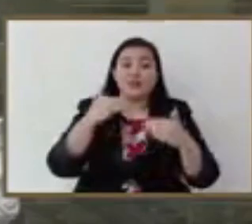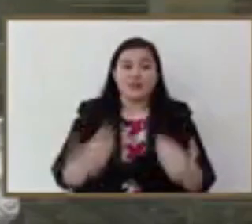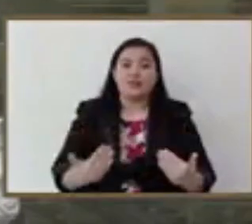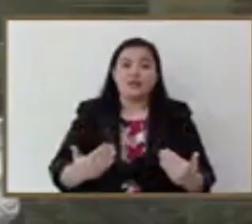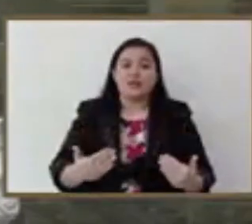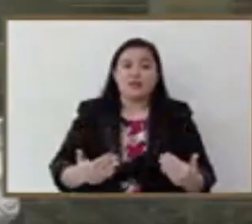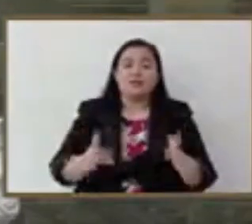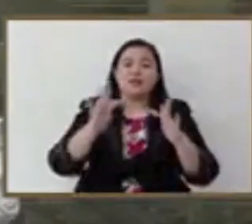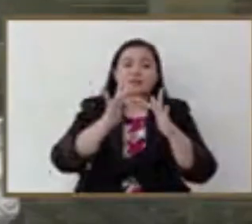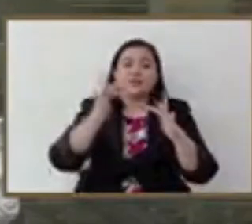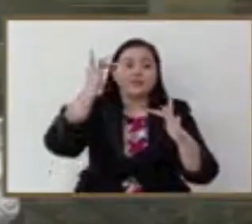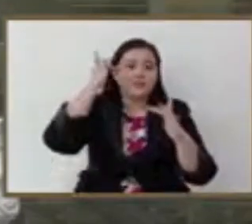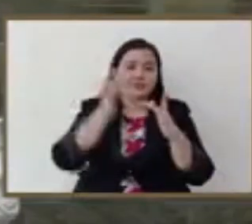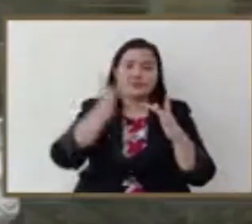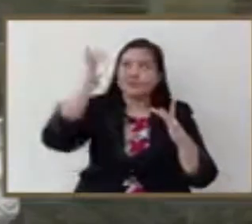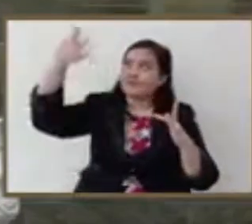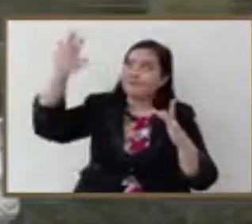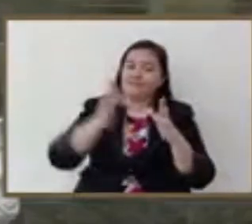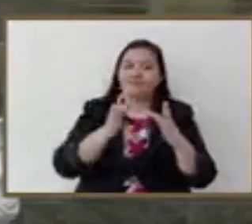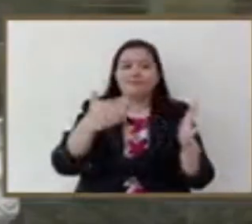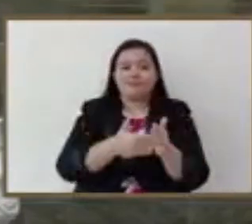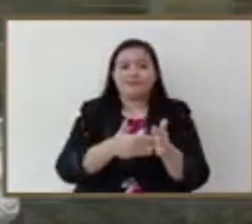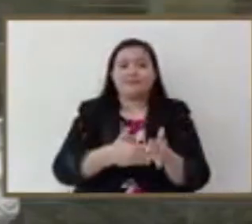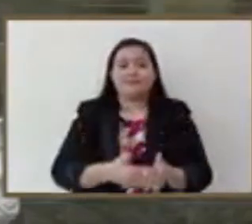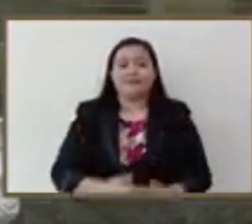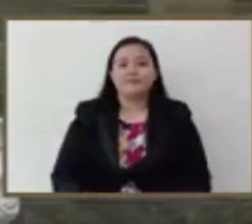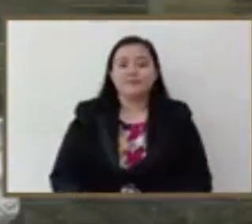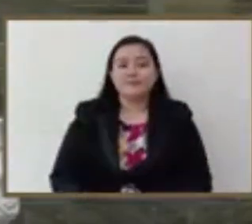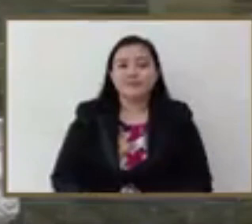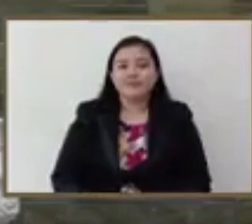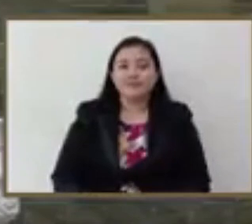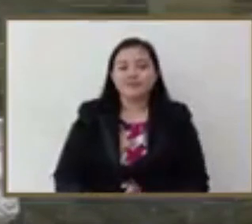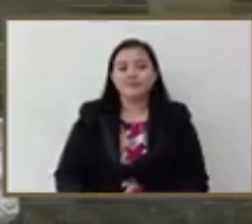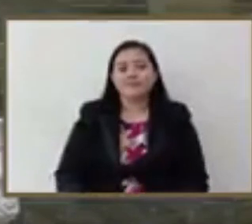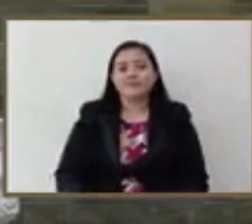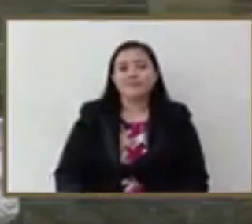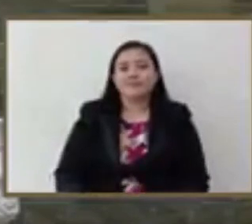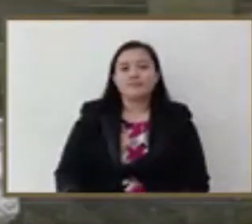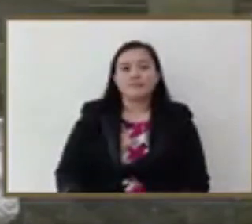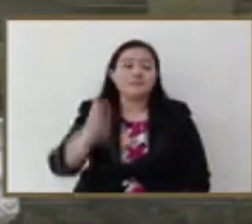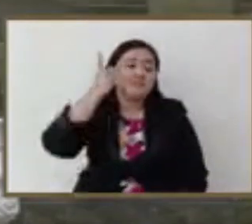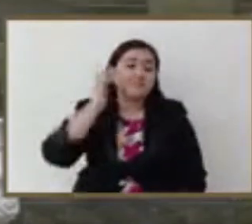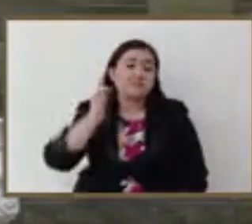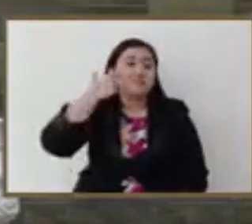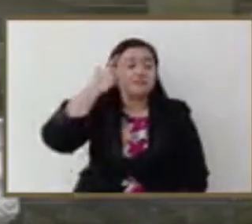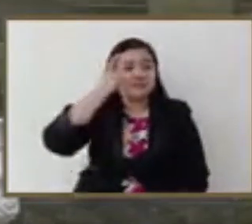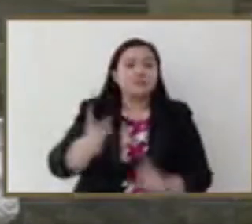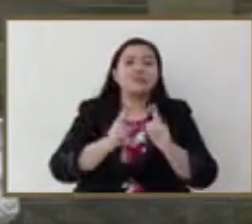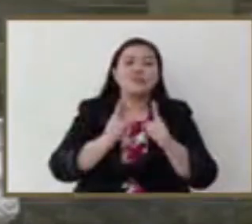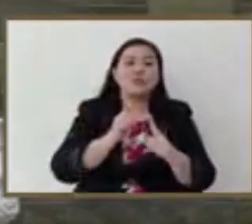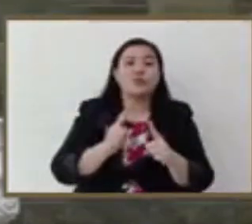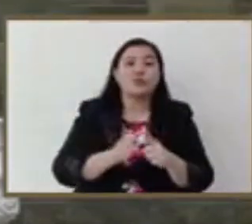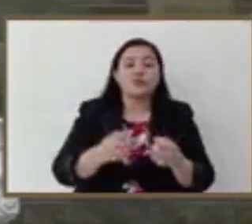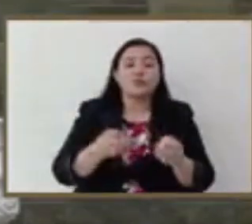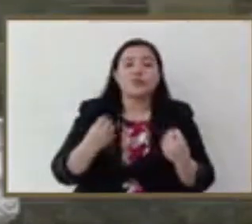Ngayon, maayos uli ako. I've seen a lot of them. I've talked to a lot of them.